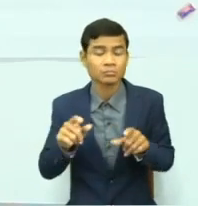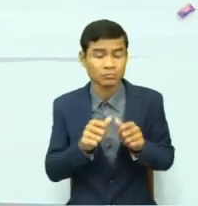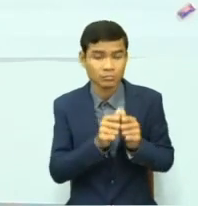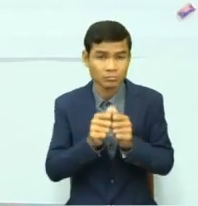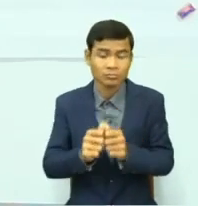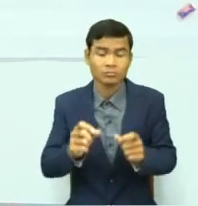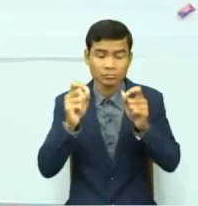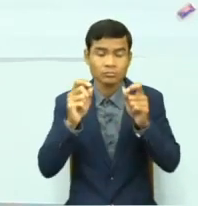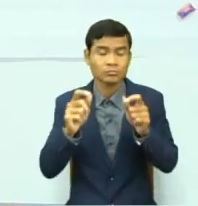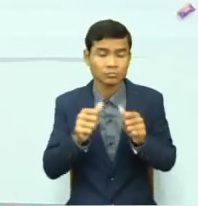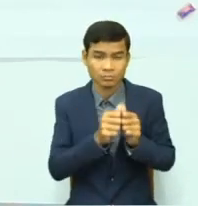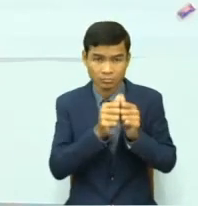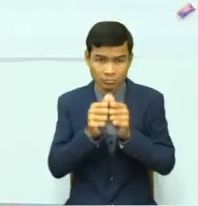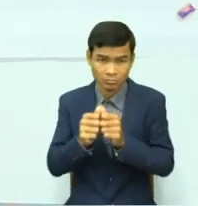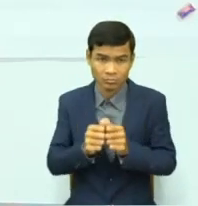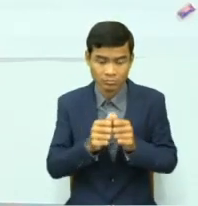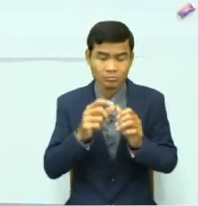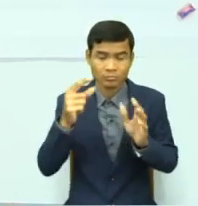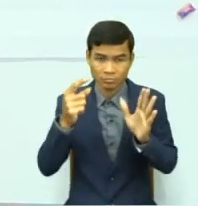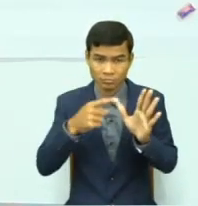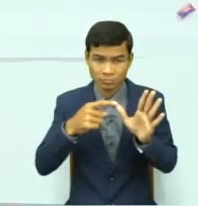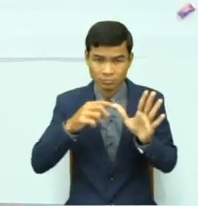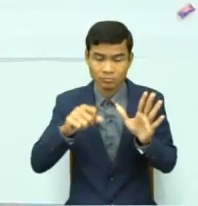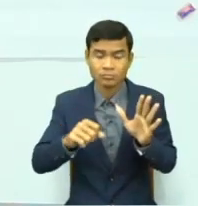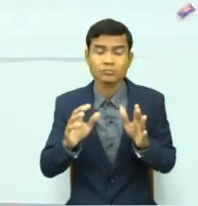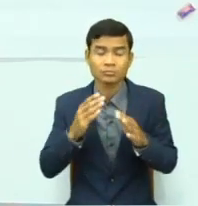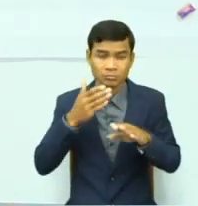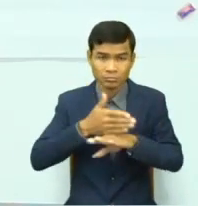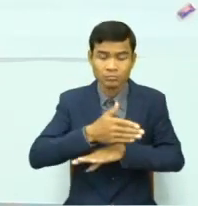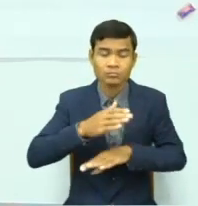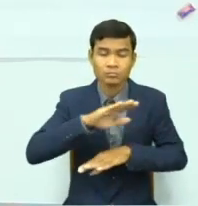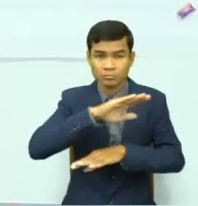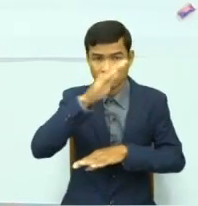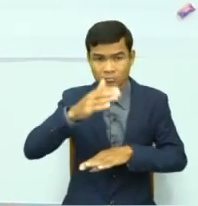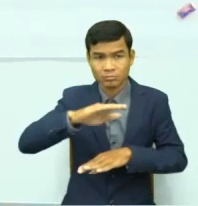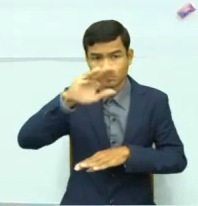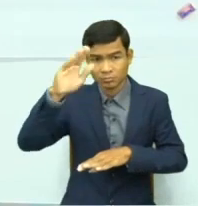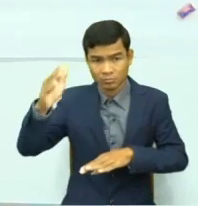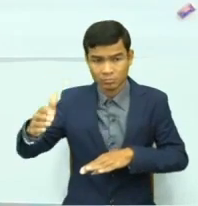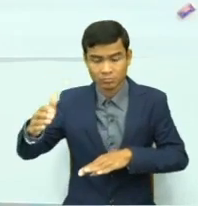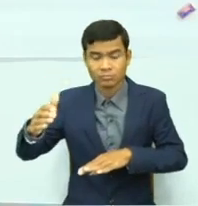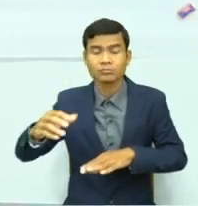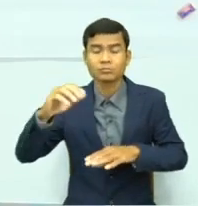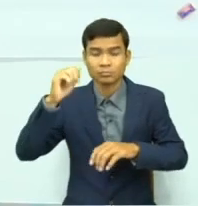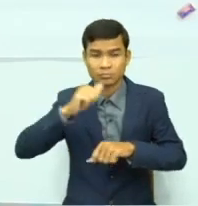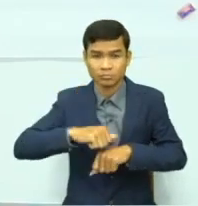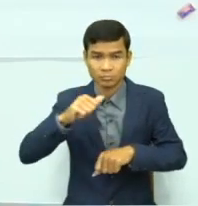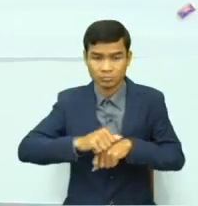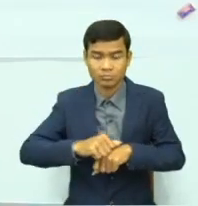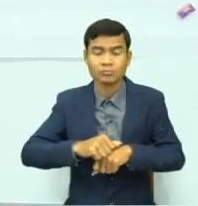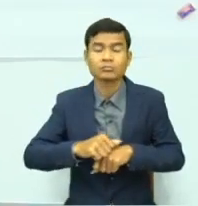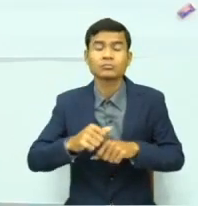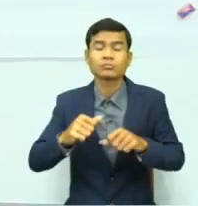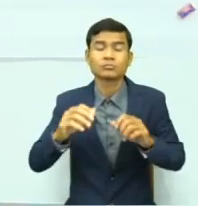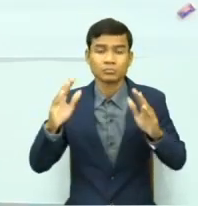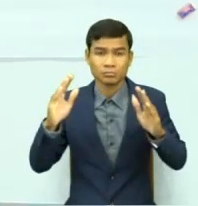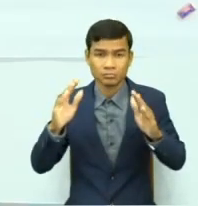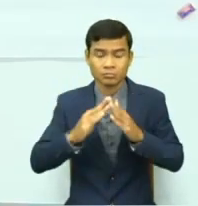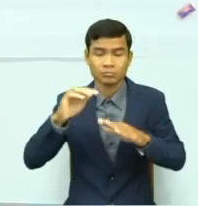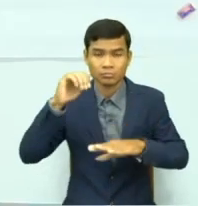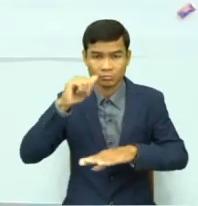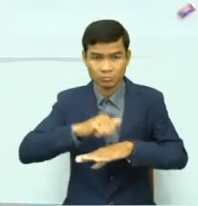nà con mơ mơ cặp phnom thmo đà tết thọ vì lá ta miên bịa vậy tiệt ta